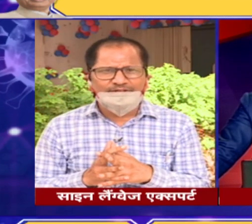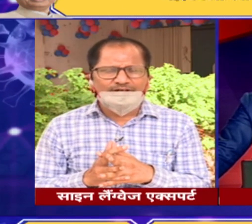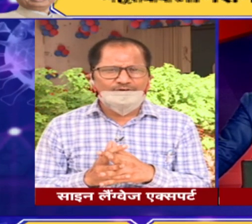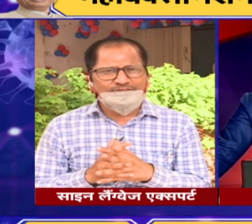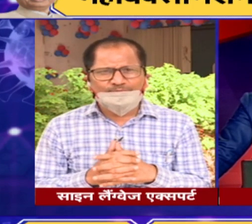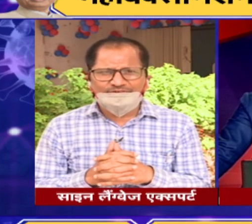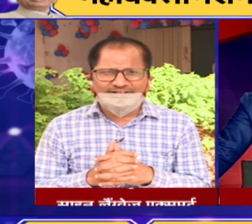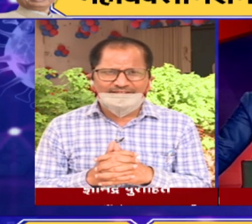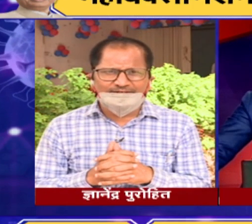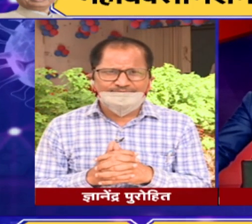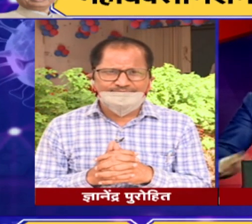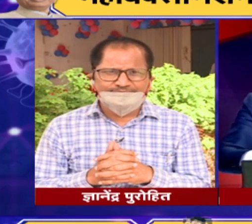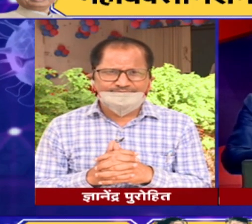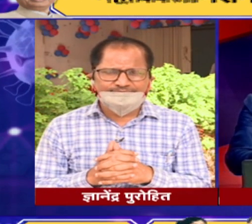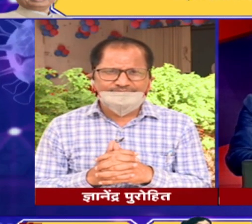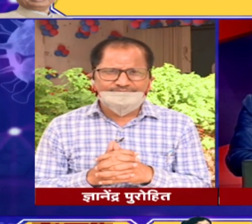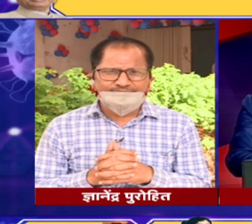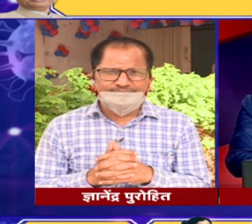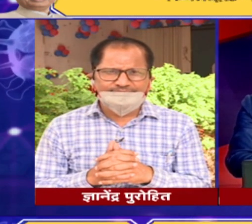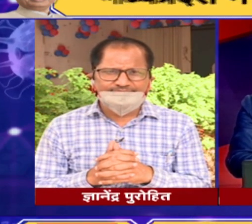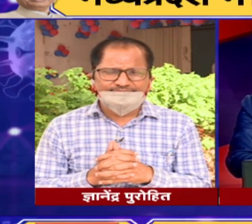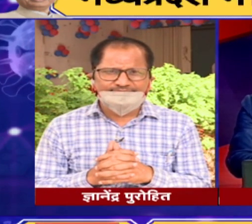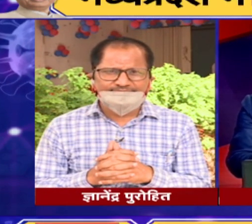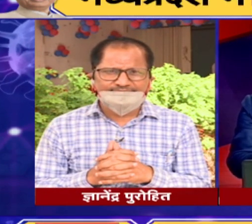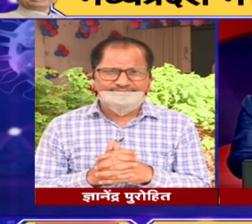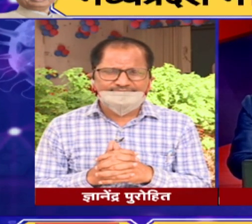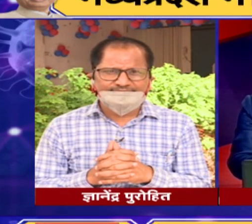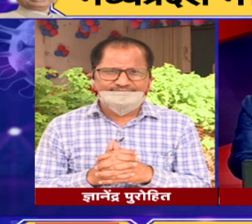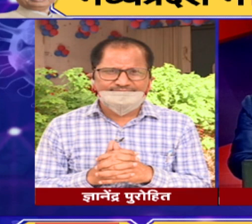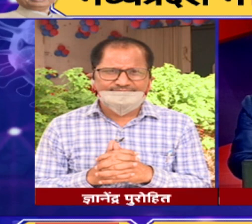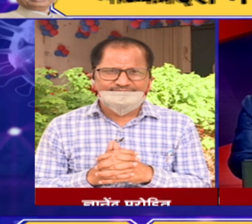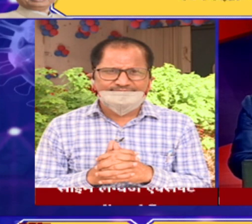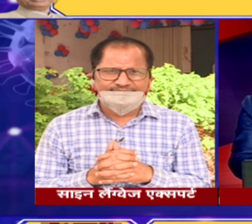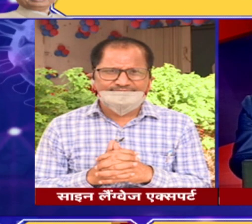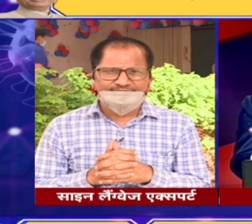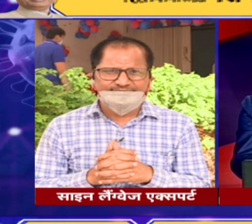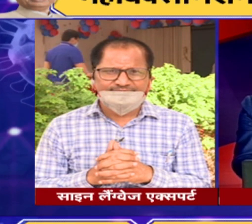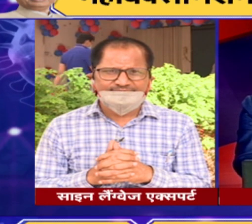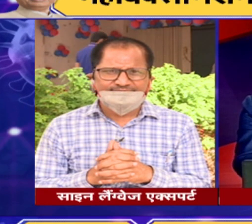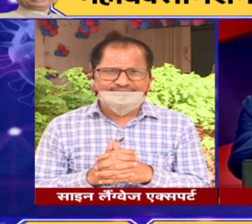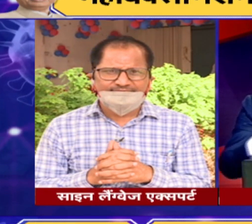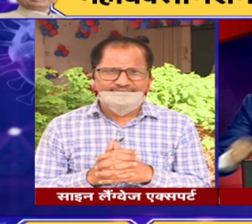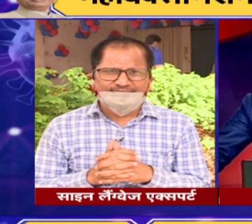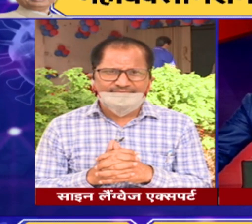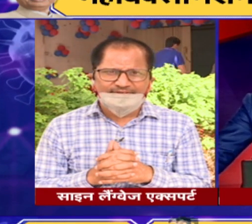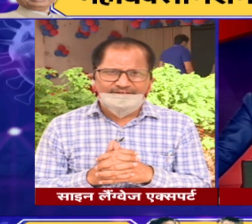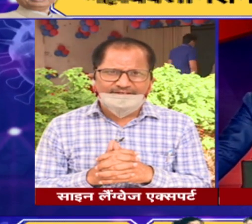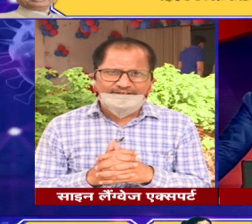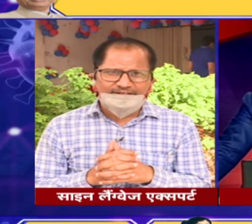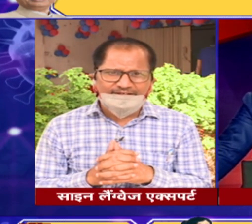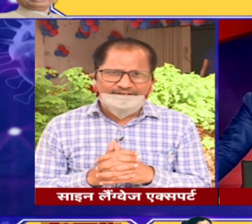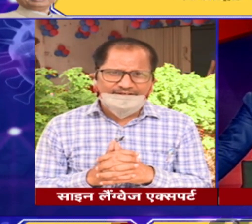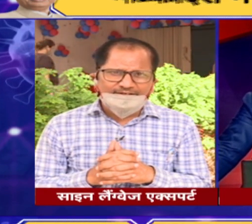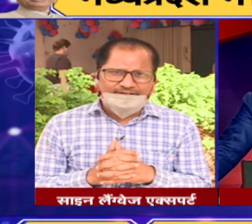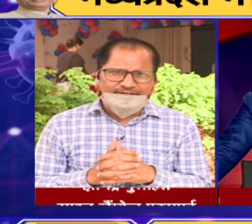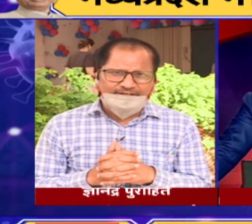माध्यम से हम उन तक पहुँच। तो आप क्या सहयोग चाहते हैं? गार्डन का सहयोग चाहते हैं, साइन लैंग्वेज के माध्यम से कुछ सहयोग चाहते हैं क्या? आप जरा मंत्री जी साथ में बैठे खुलकर